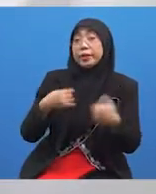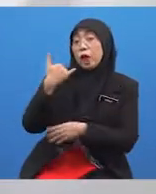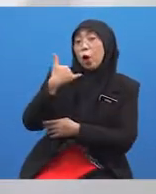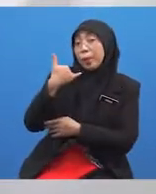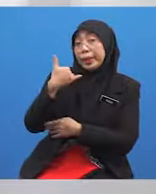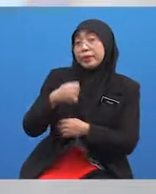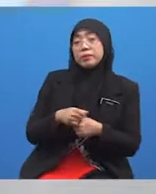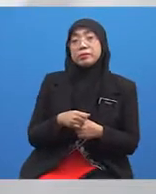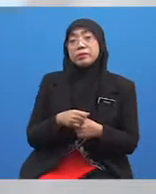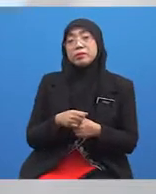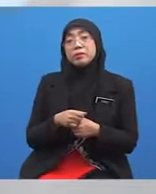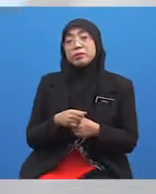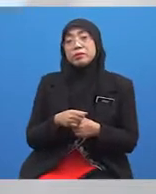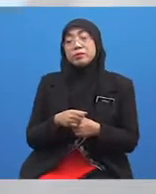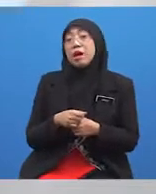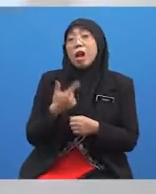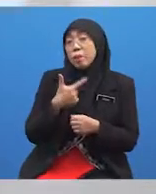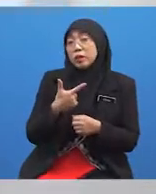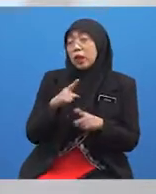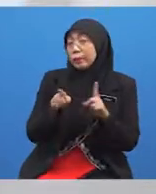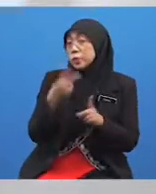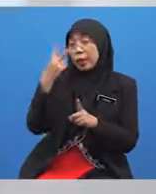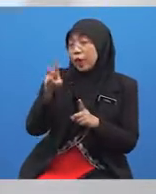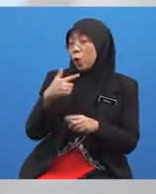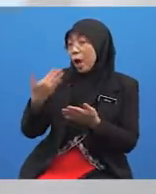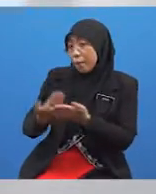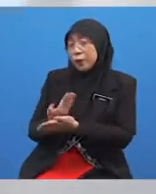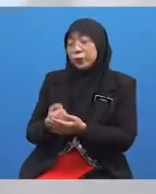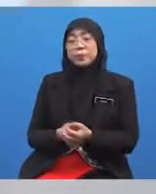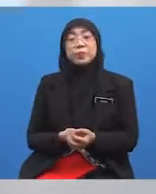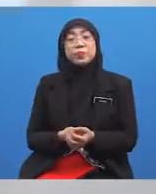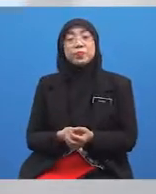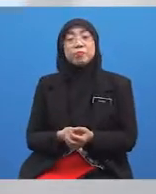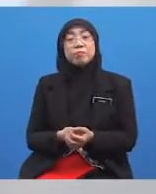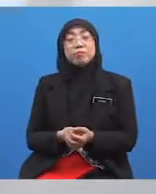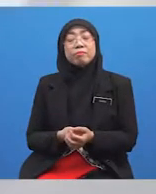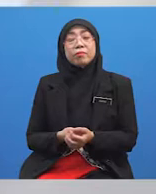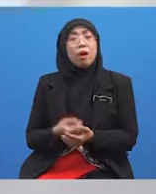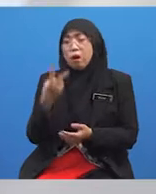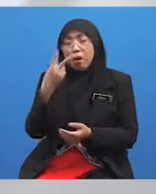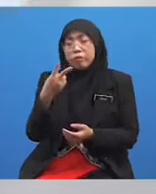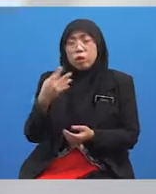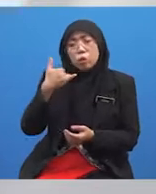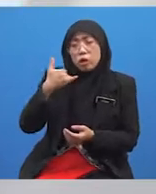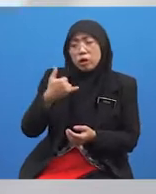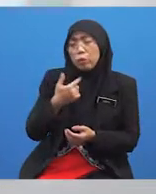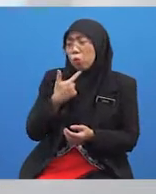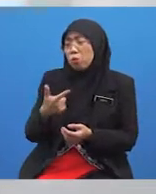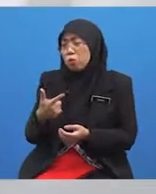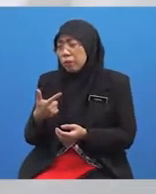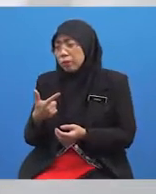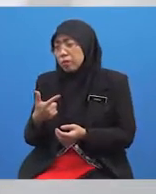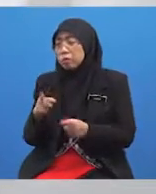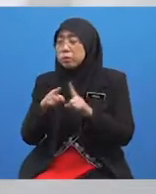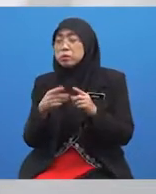teknologi kini sudah berada di pasaran. Proses kedua, meminati. Pengguna mula minat produk dari segi